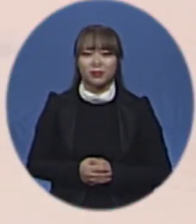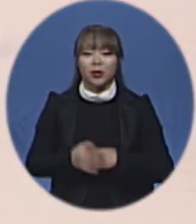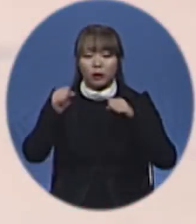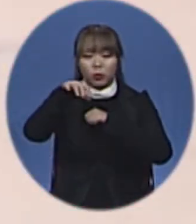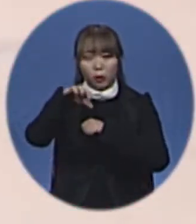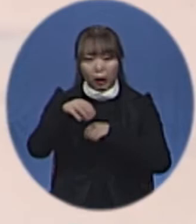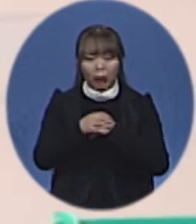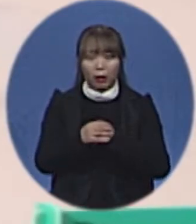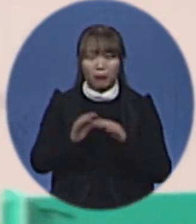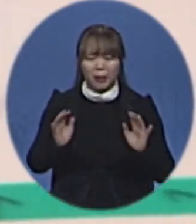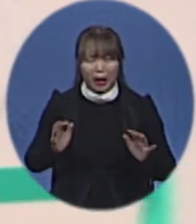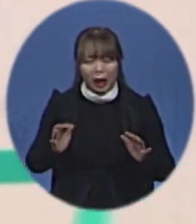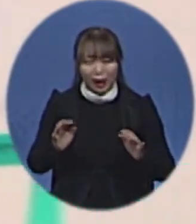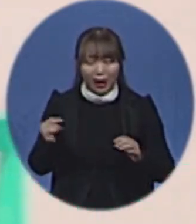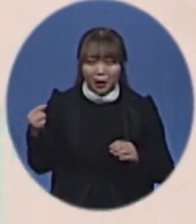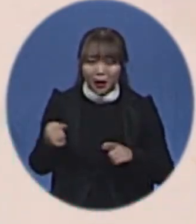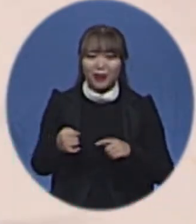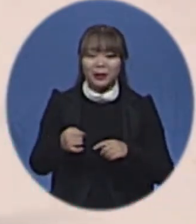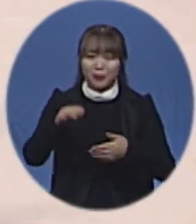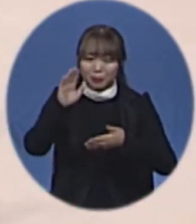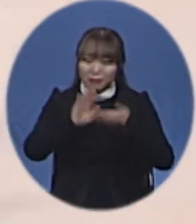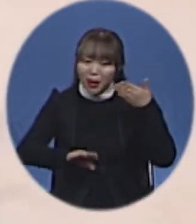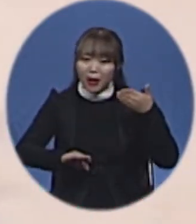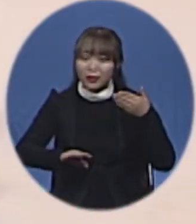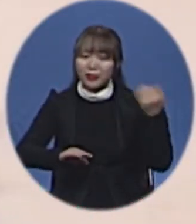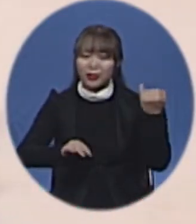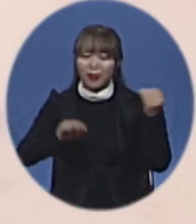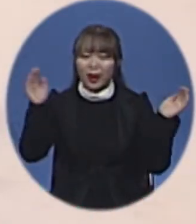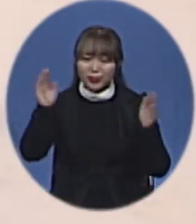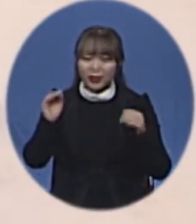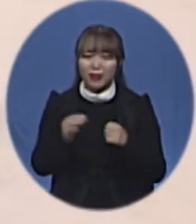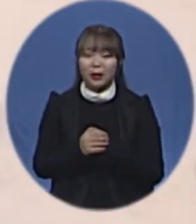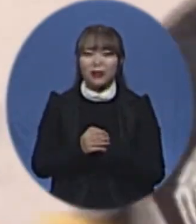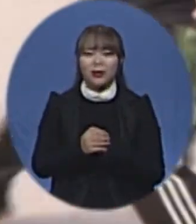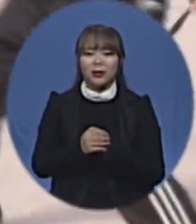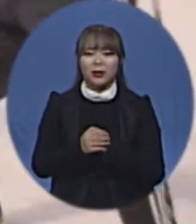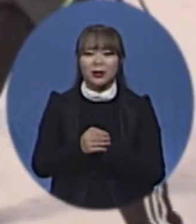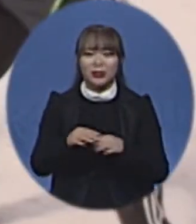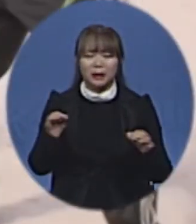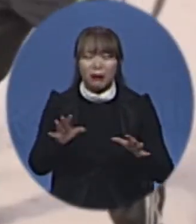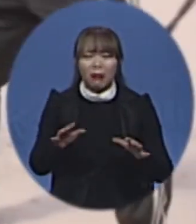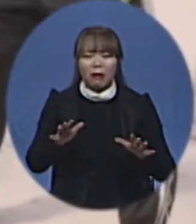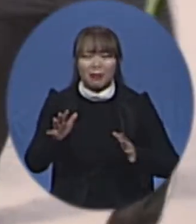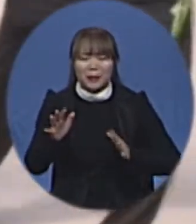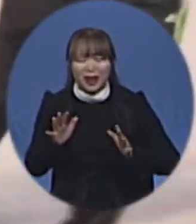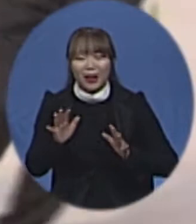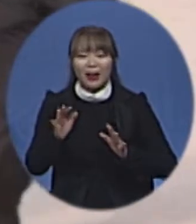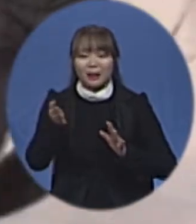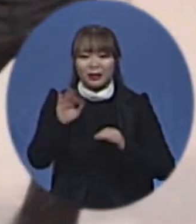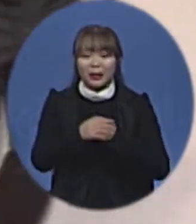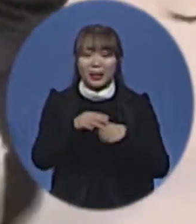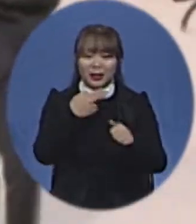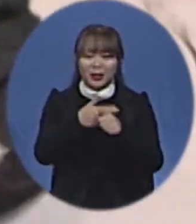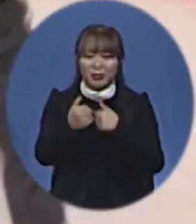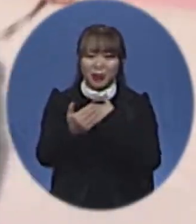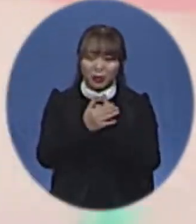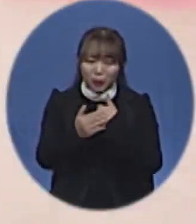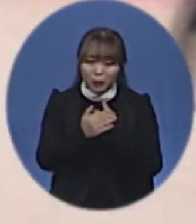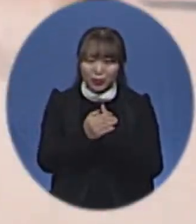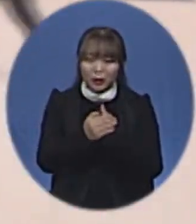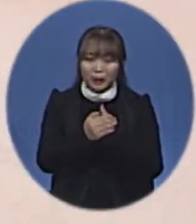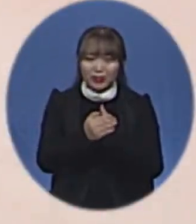운동장을 힘차게 뛰어온 친구에게 바통을 이어받은 여학생. 잠시 주저하는가 싶더니 선생님의